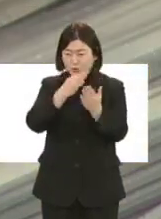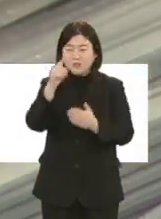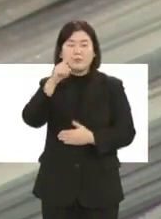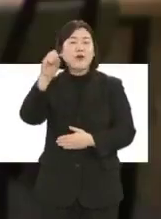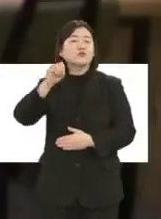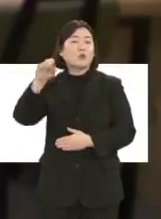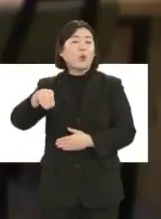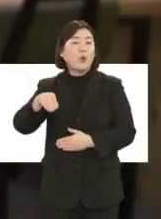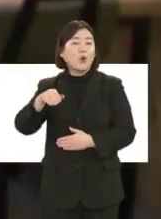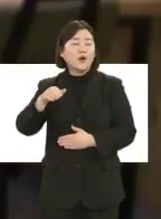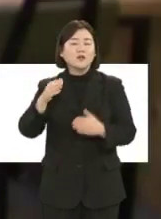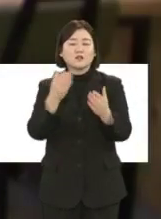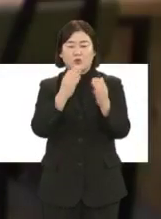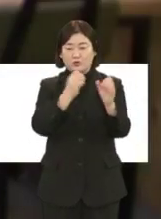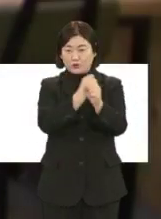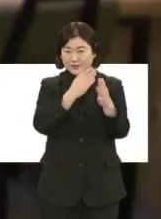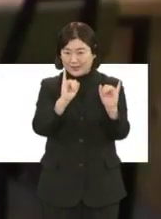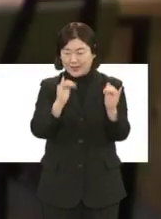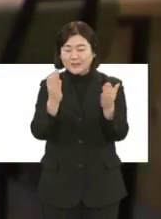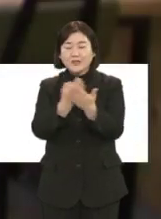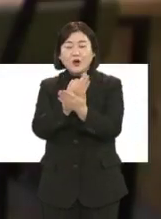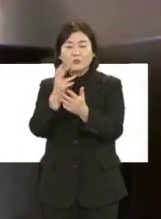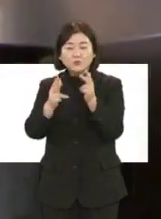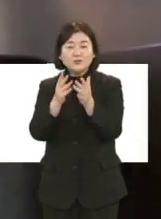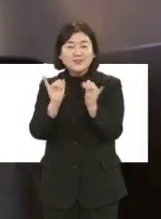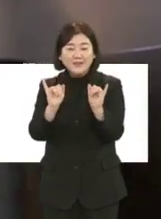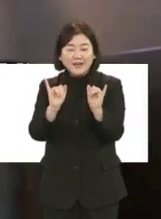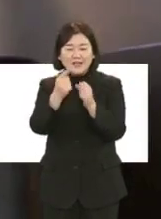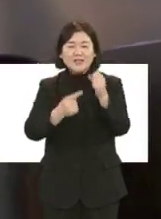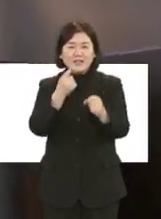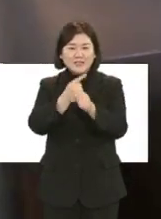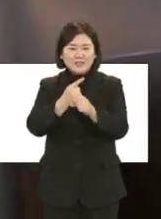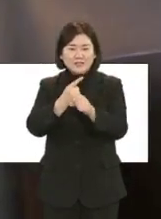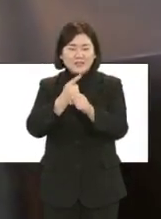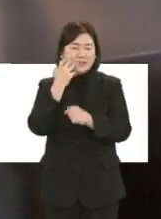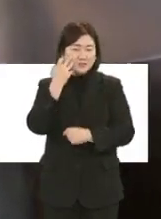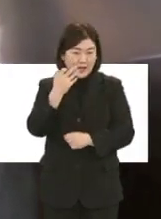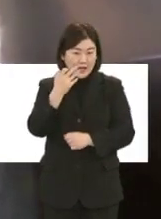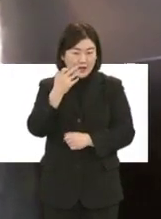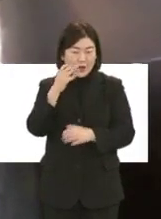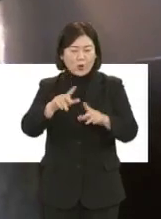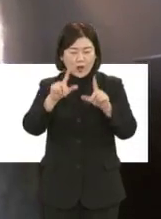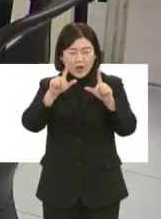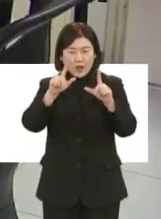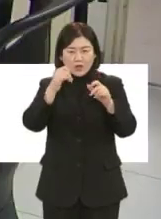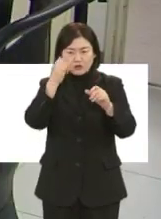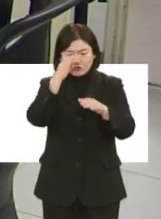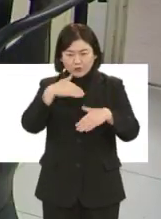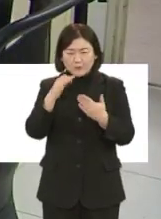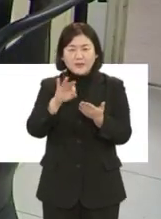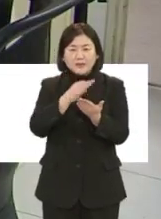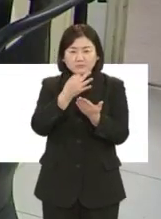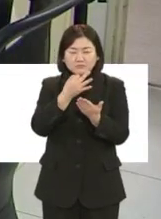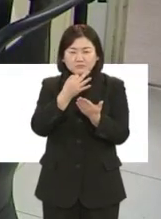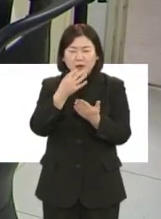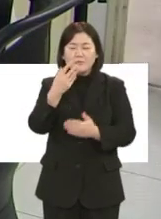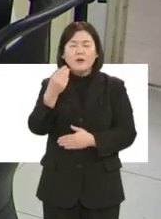100% 이하 근로소득자와 사업소득자로 1인당 연간 최대 14일 동안 올해 충남 생활임금에